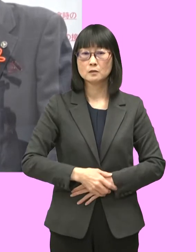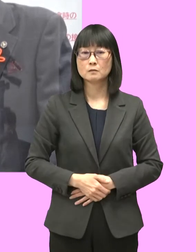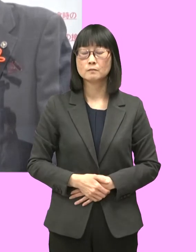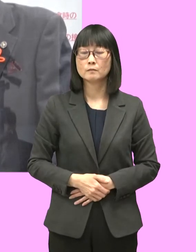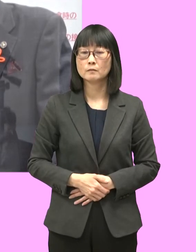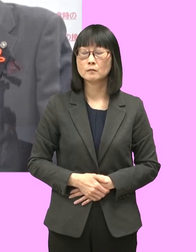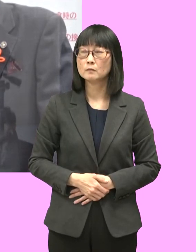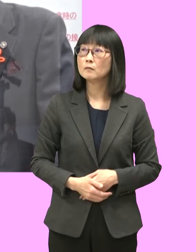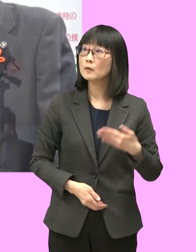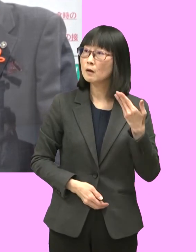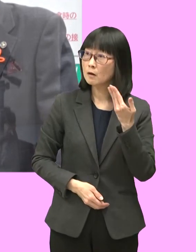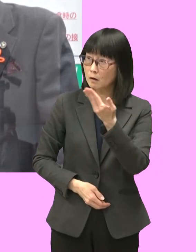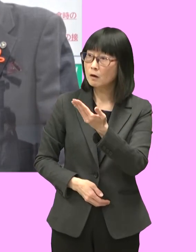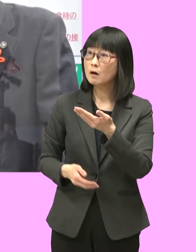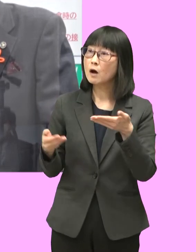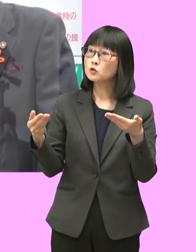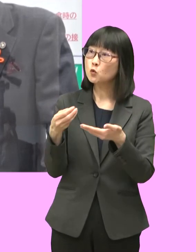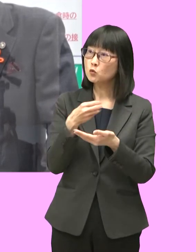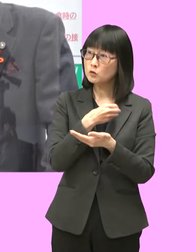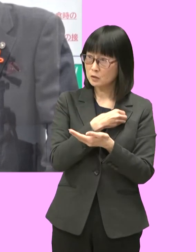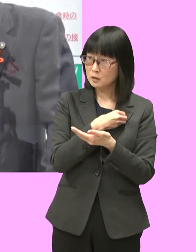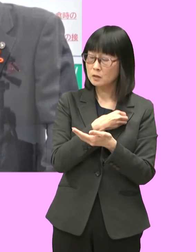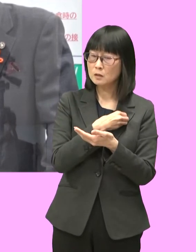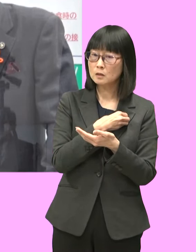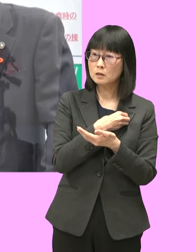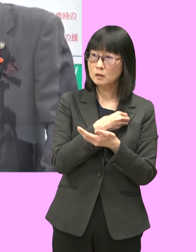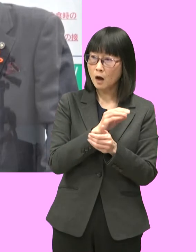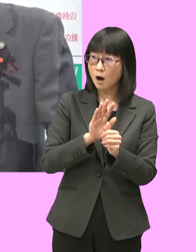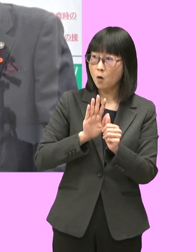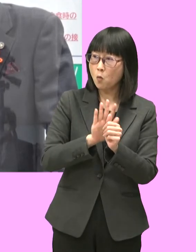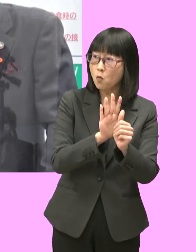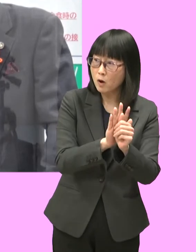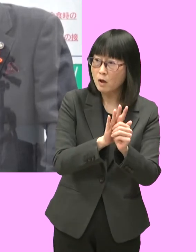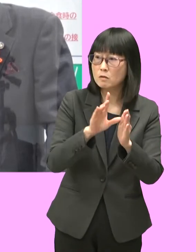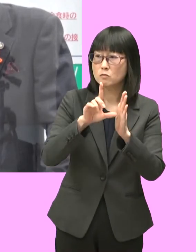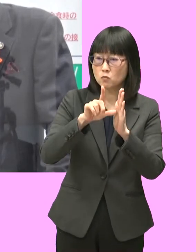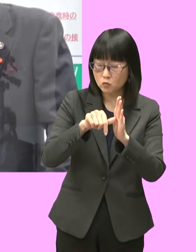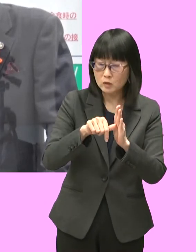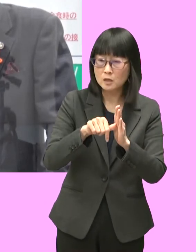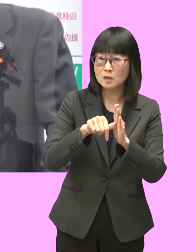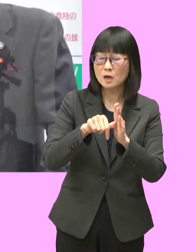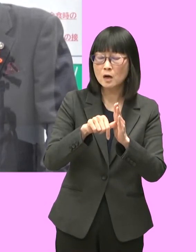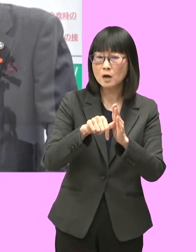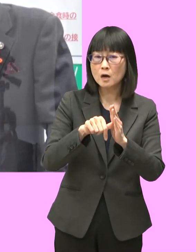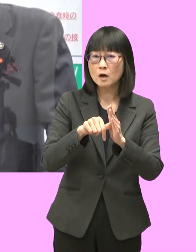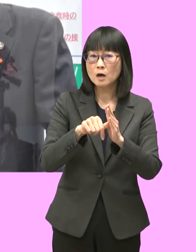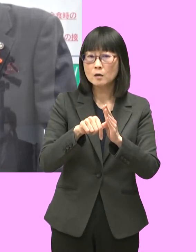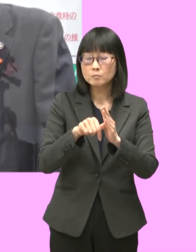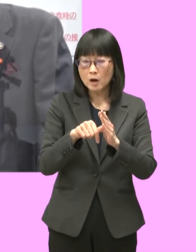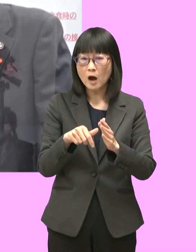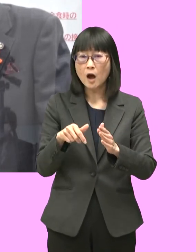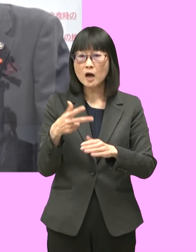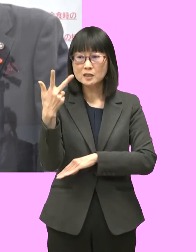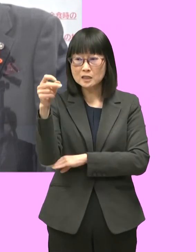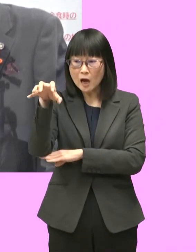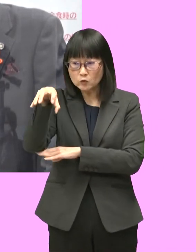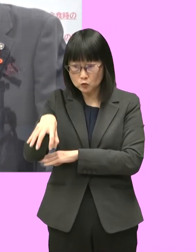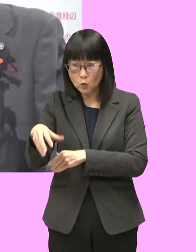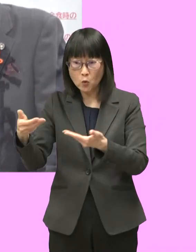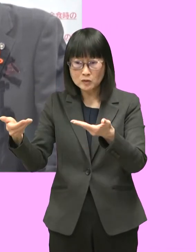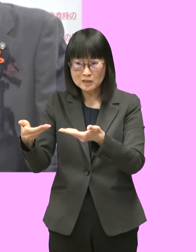職員が応援に行った場合に、本来のその業務に関しては他の職員へのしわ寄せとかはないんでしょう